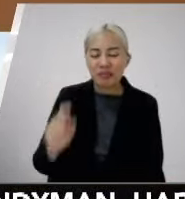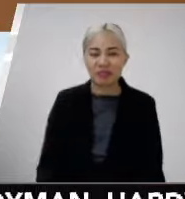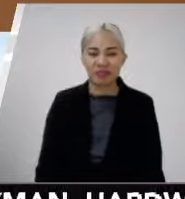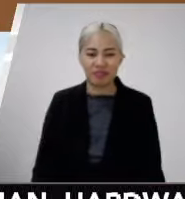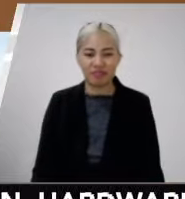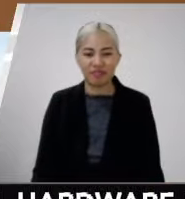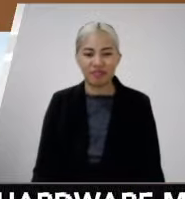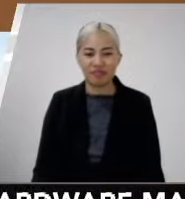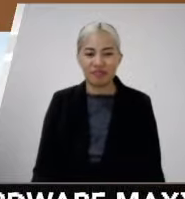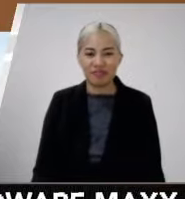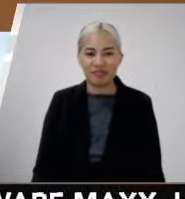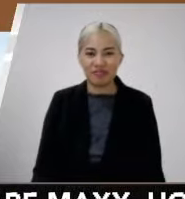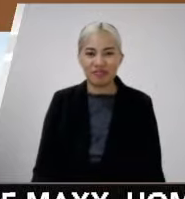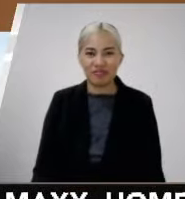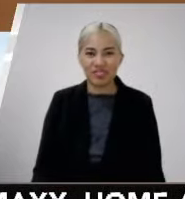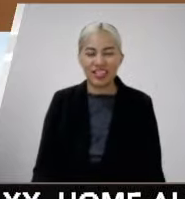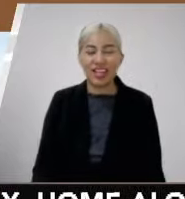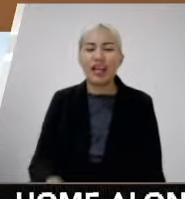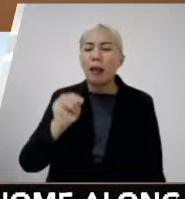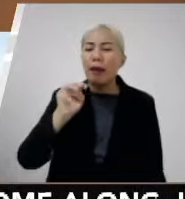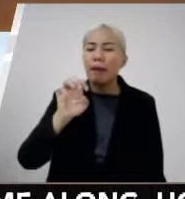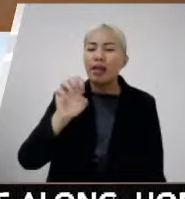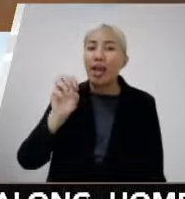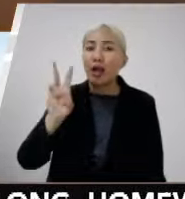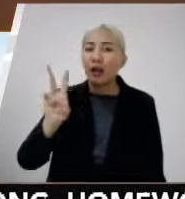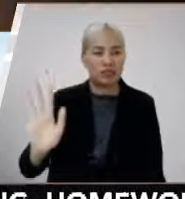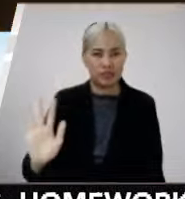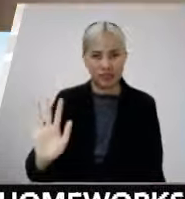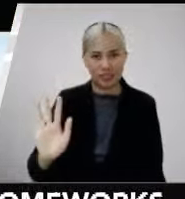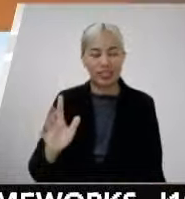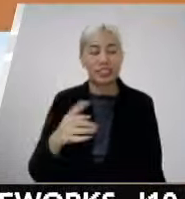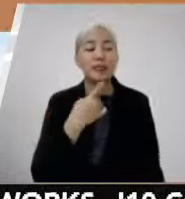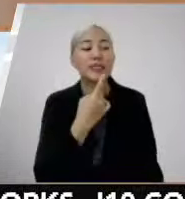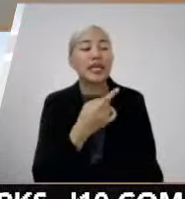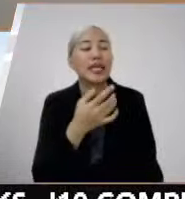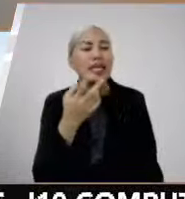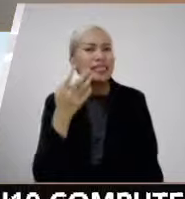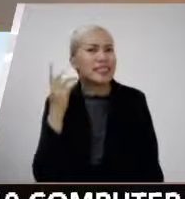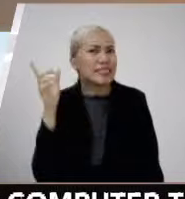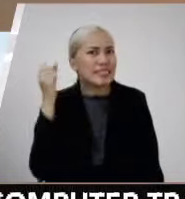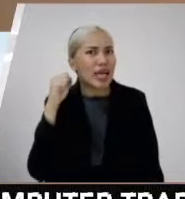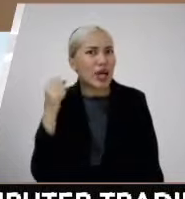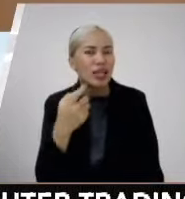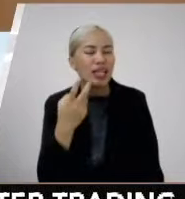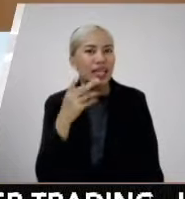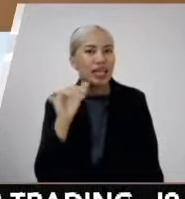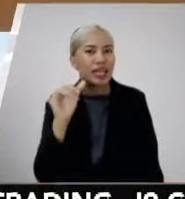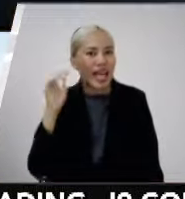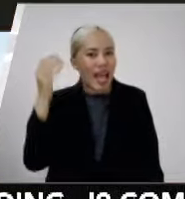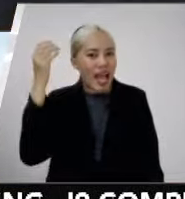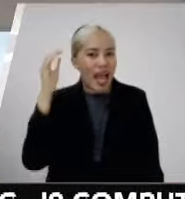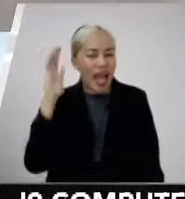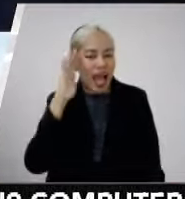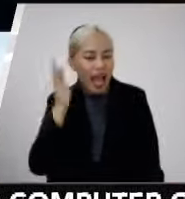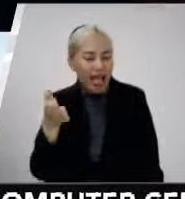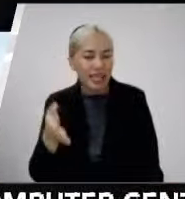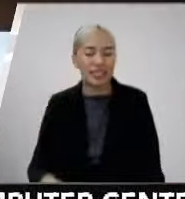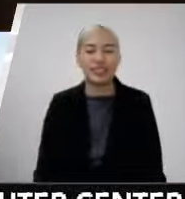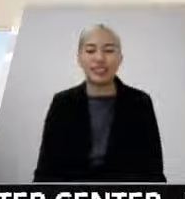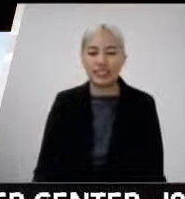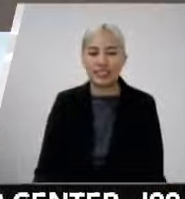Ayun no, imbis kasi meow, hi, ang tunog na kanyang pang wow. Meet Pipoy, ang bibong Persian cat na